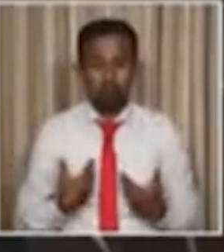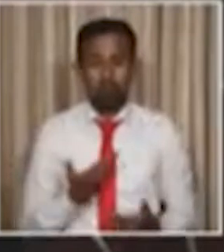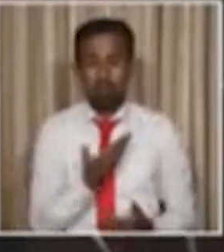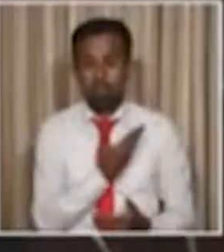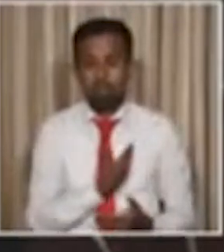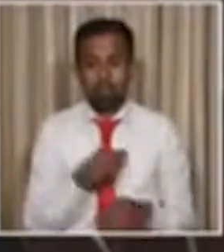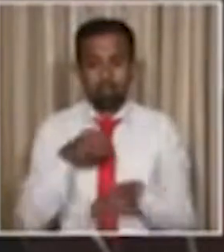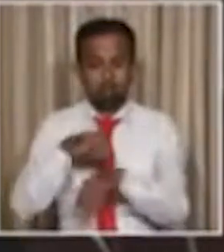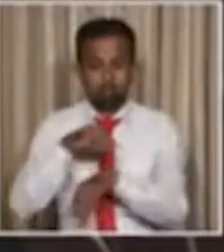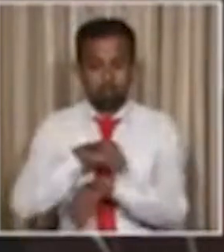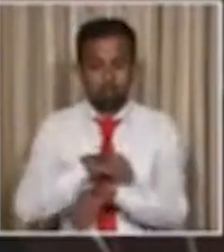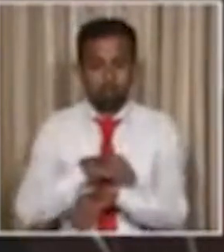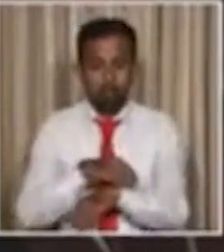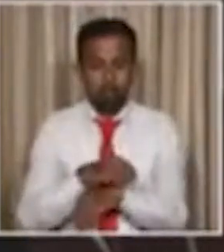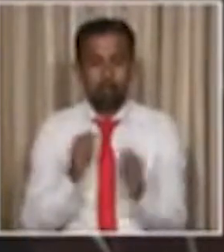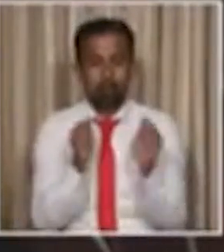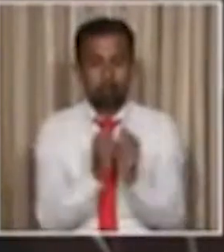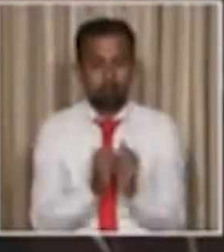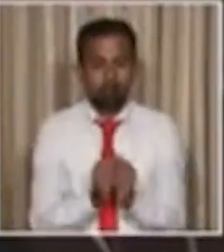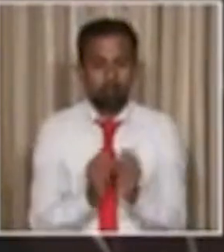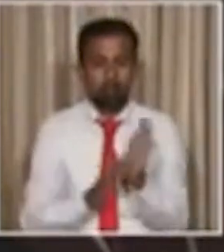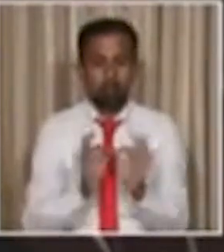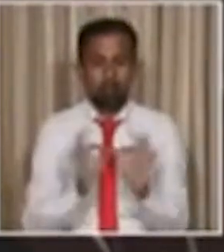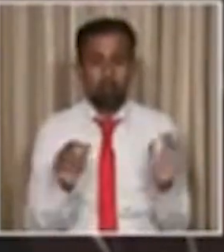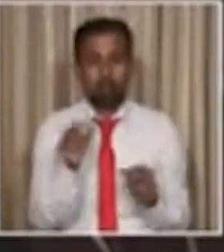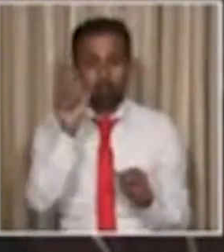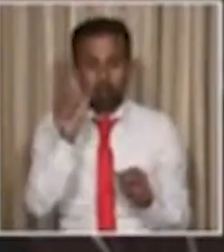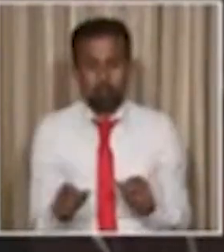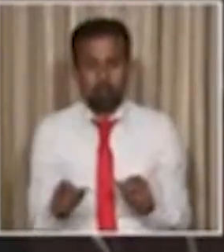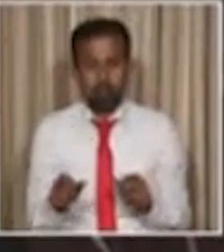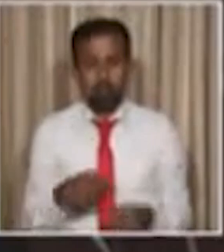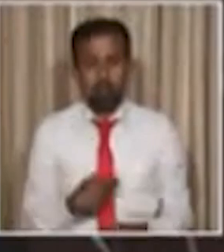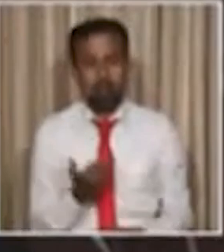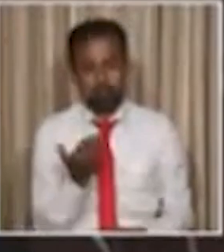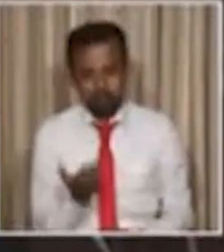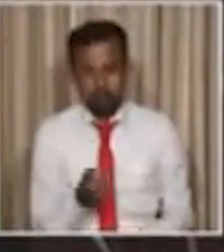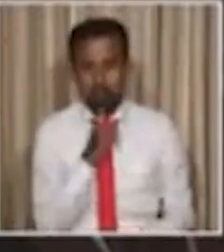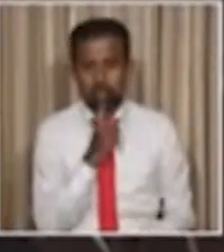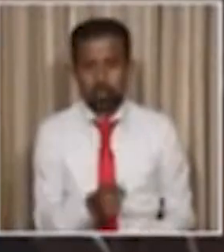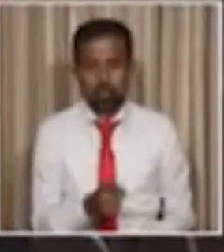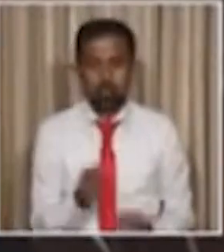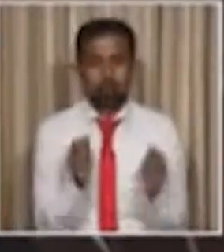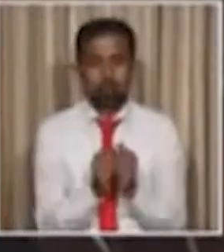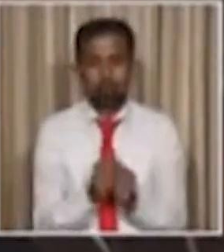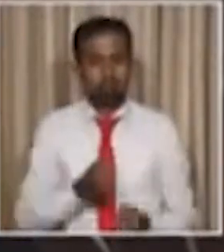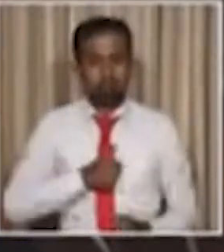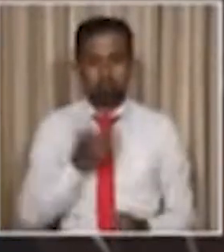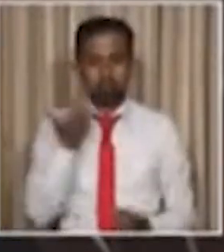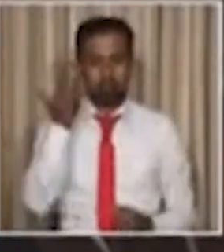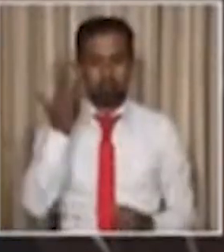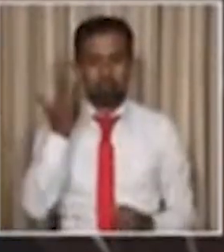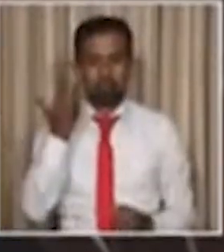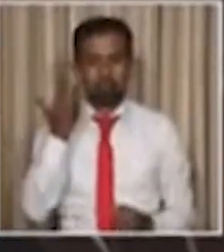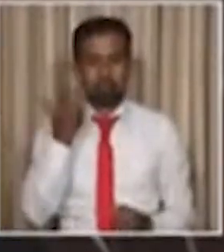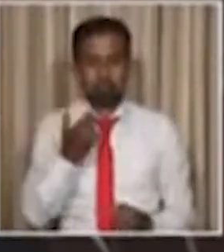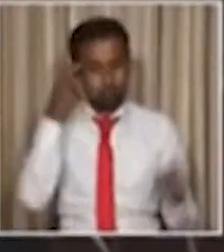වලින් පීඩා විඳින්මින් කටයුතු කරන මාධ්‍යවේදී ඒ නිසා අපි ඉල්ලා සිටිනවා මේ ක්‍රියාවලියට අපි එකඟ නැහැ